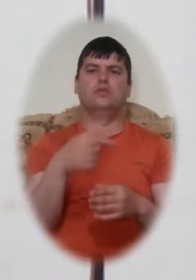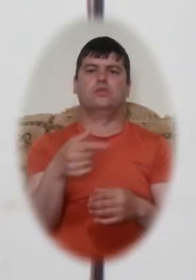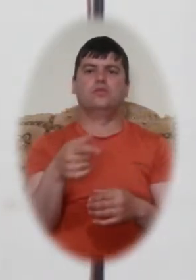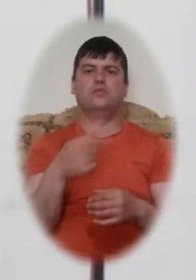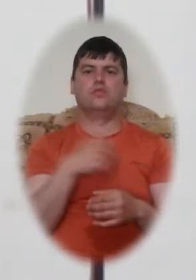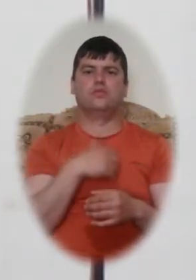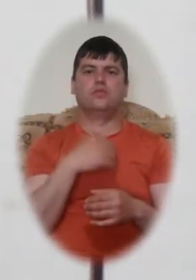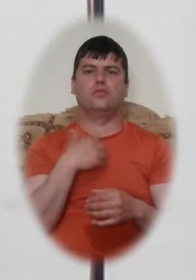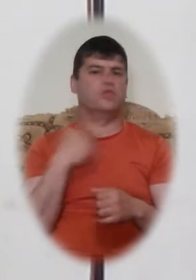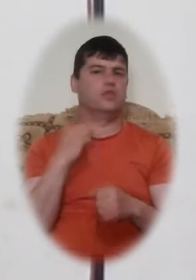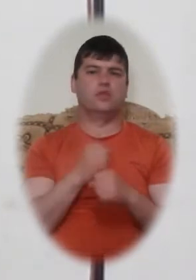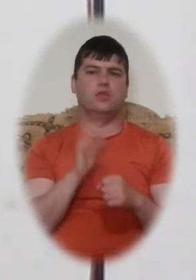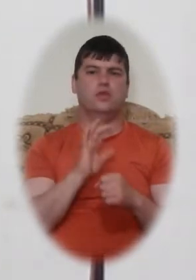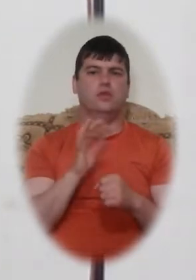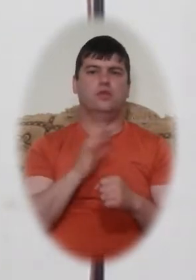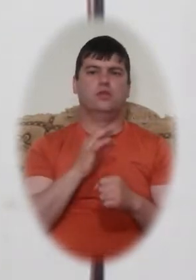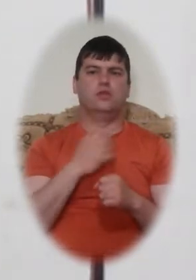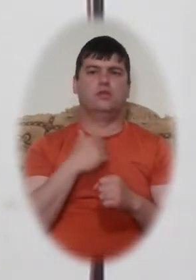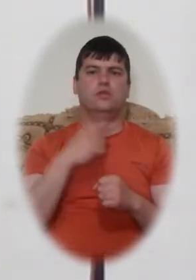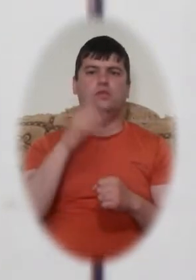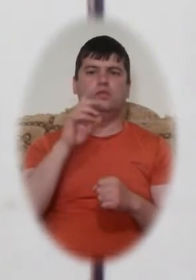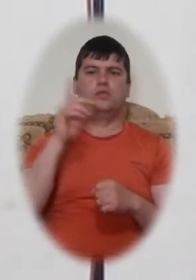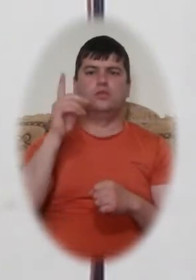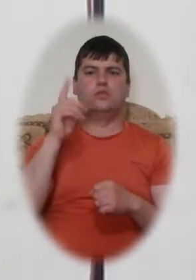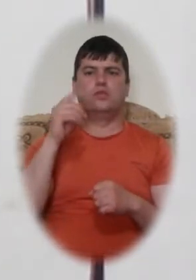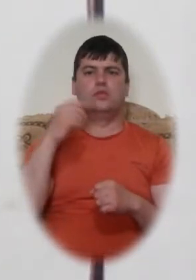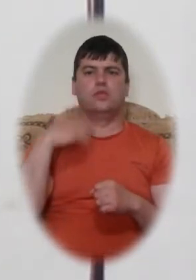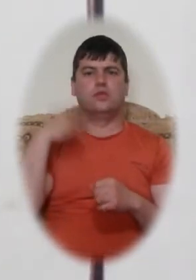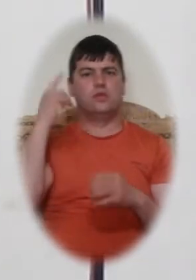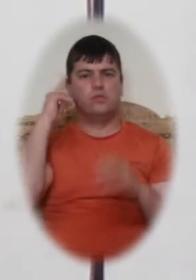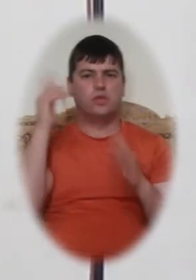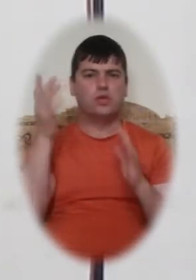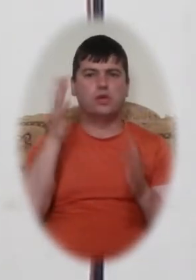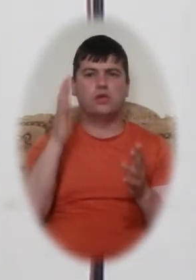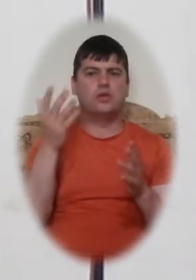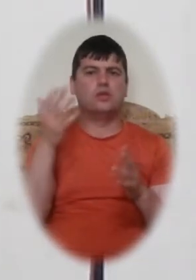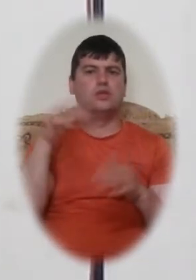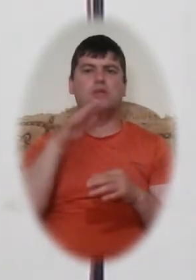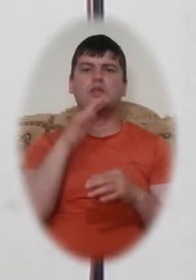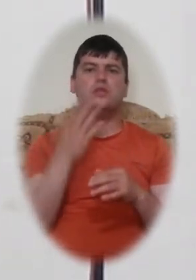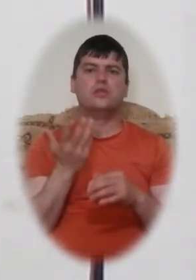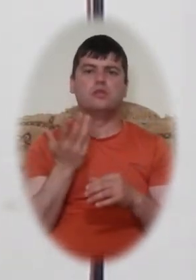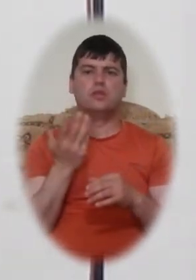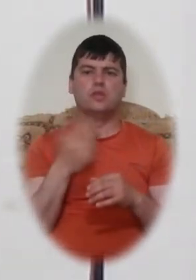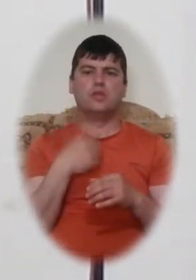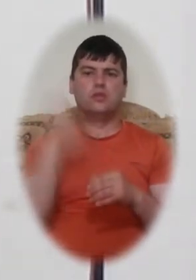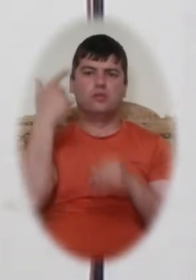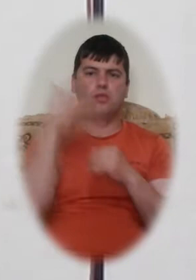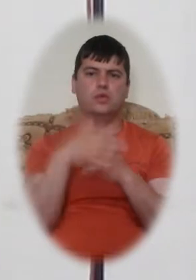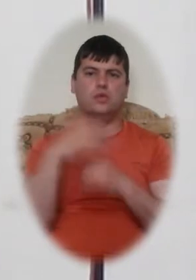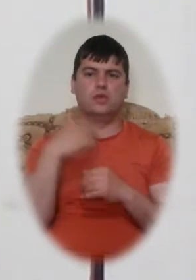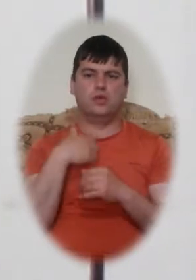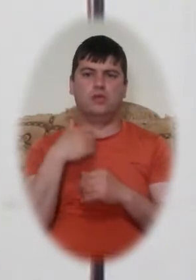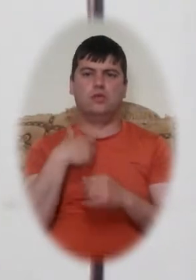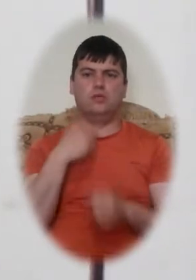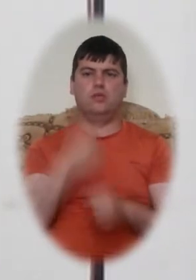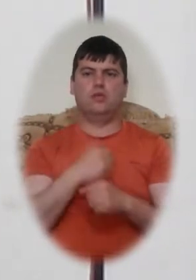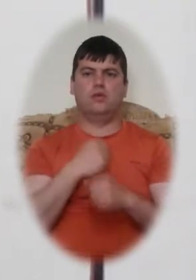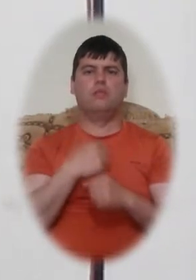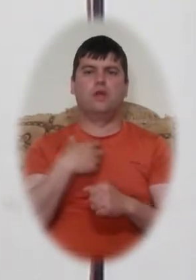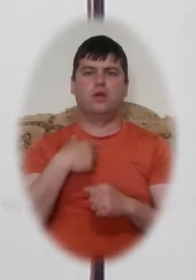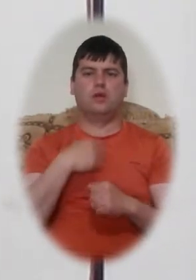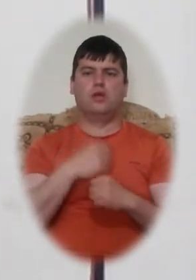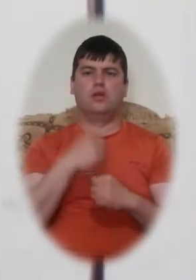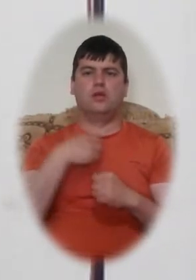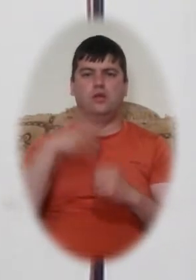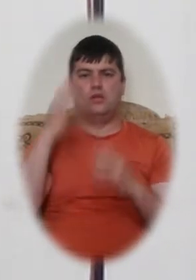որ ես կա որ ես կասկացե կասկացեն եկել է մեր մեջ անժամանակ, եվ որ մեք հասկացեն ե որ մեն են կան